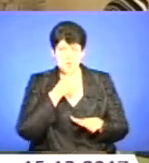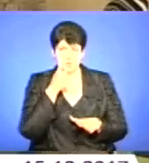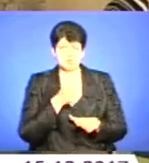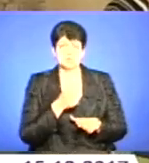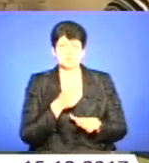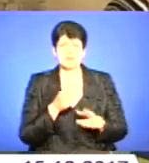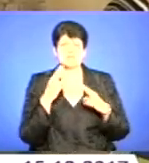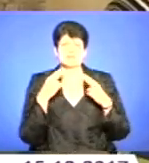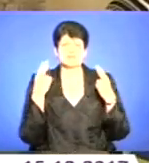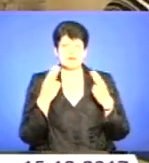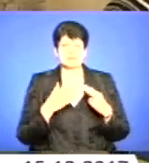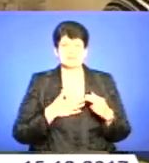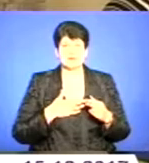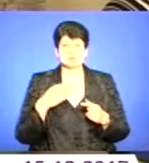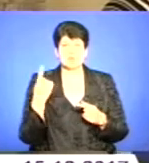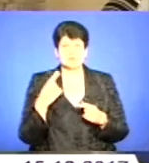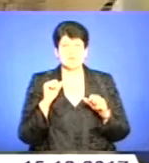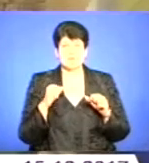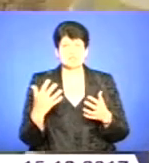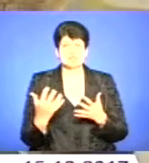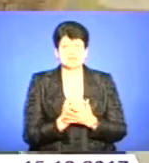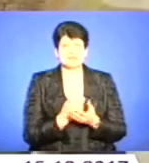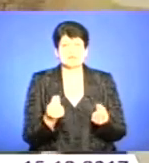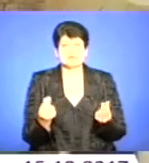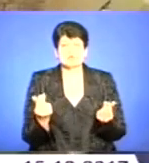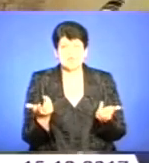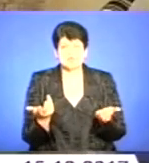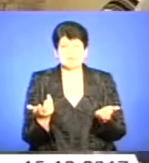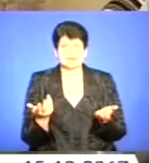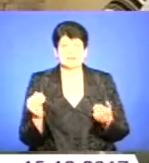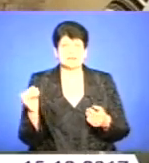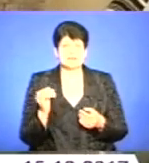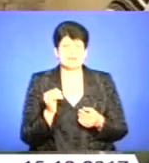таки федерація нашої області може знайти якісь кошти і все ж таки